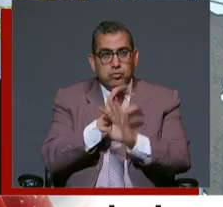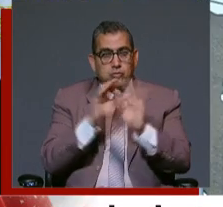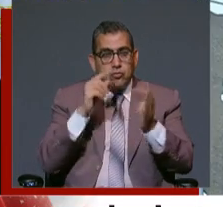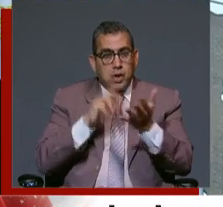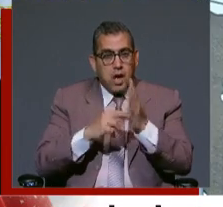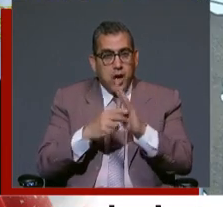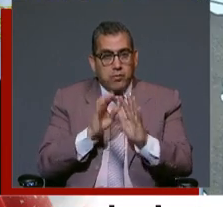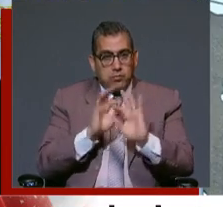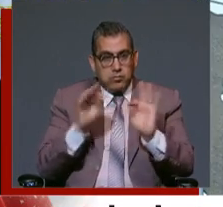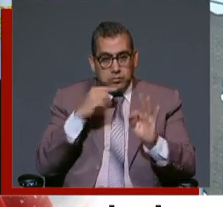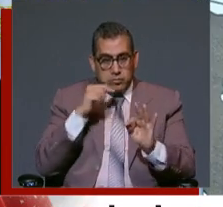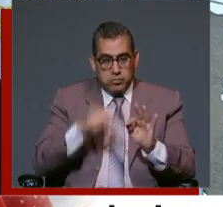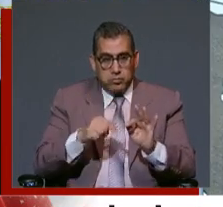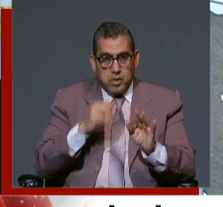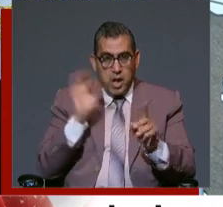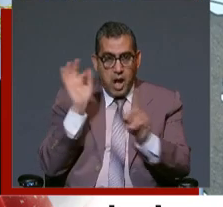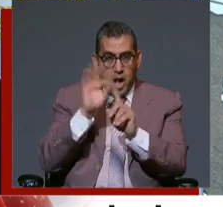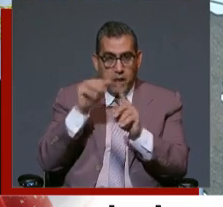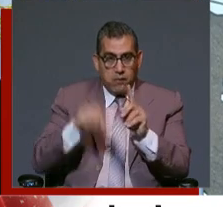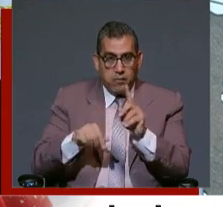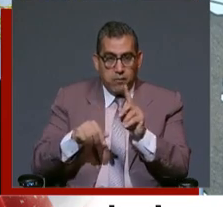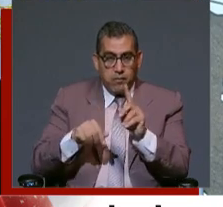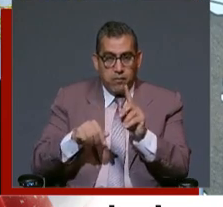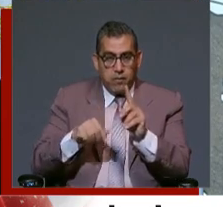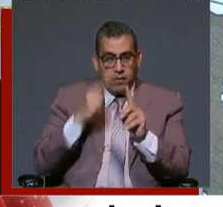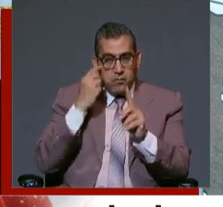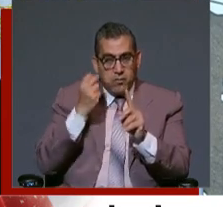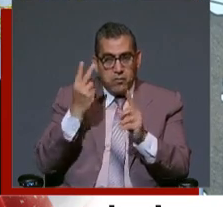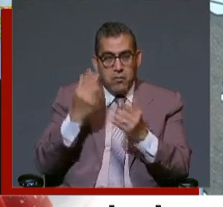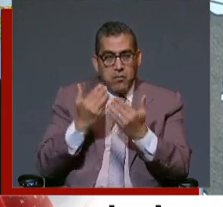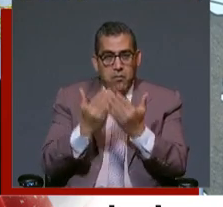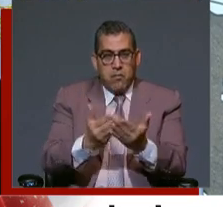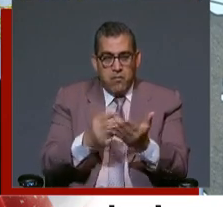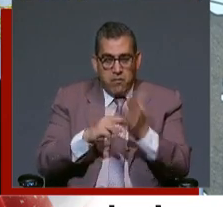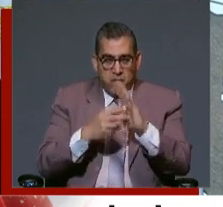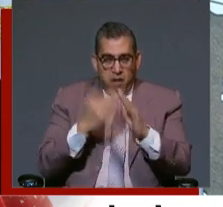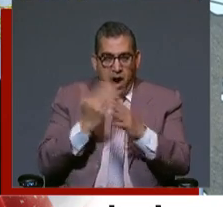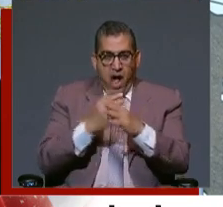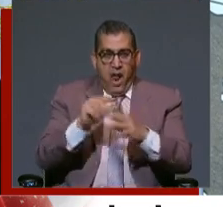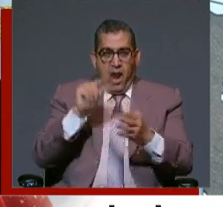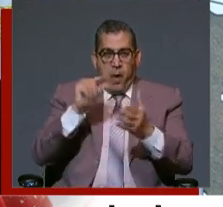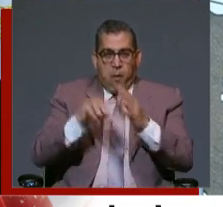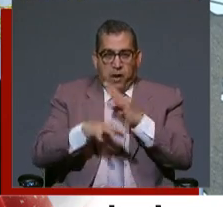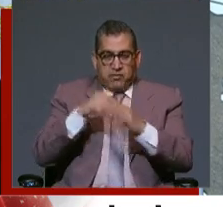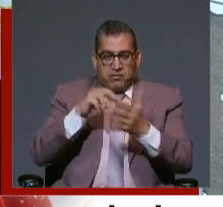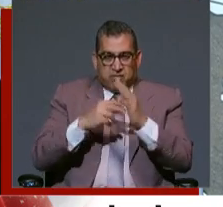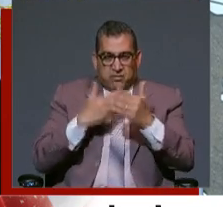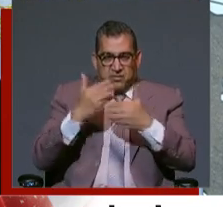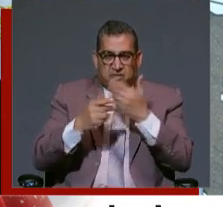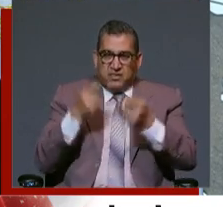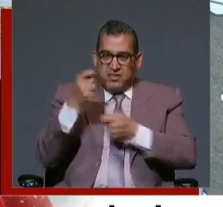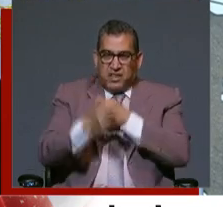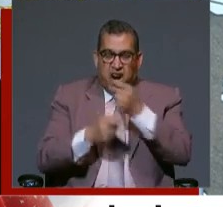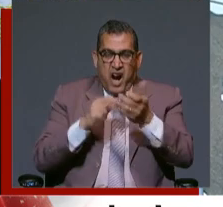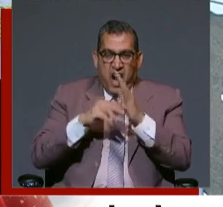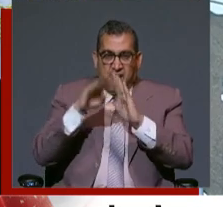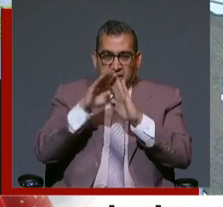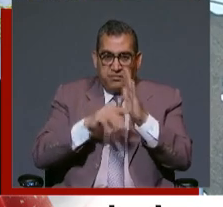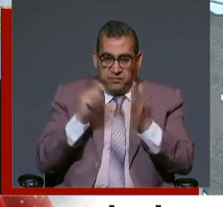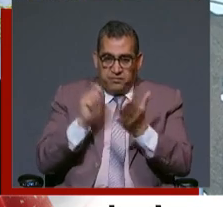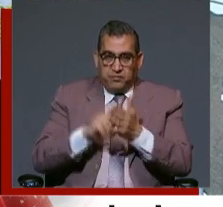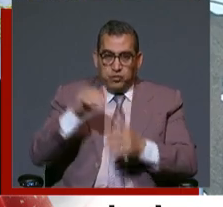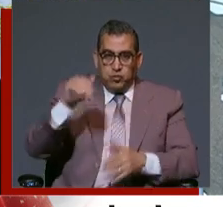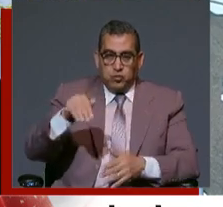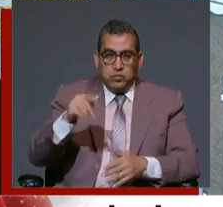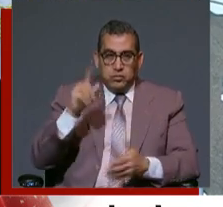وحتى تتحقق هذه الغاية، فيفرض علينا تقييم نموذج التمويل من المانحين والذي